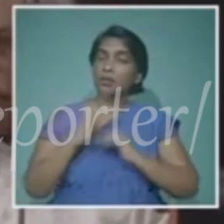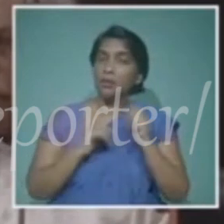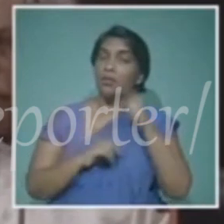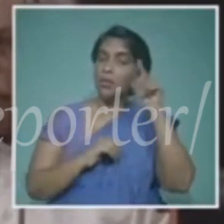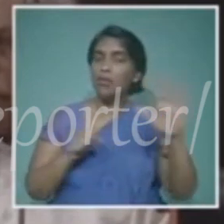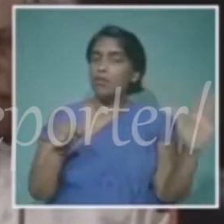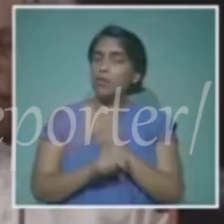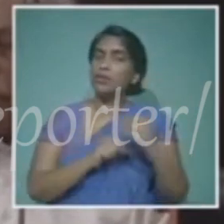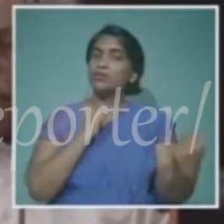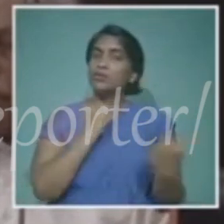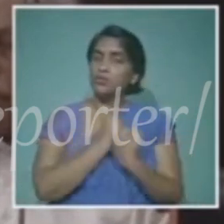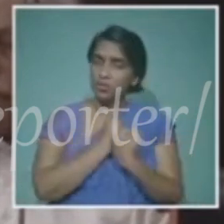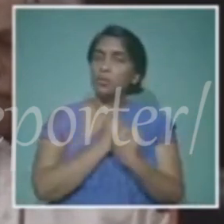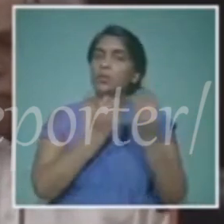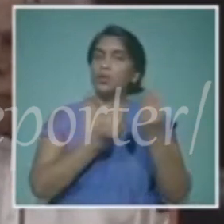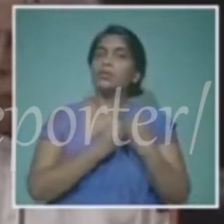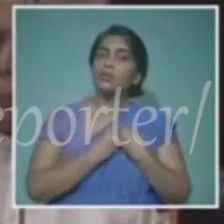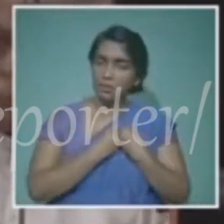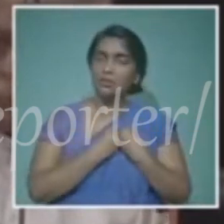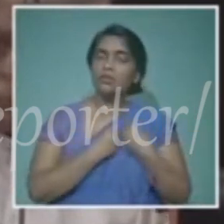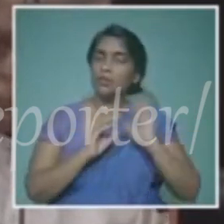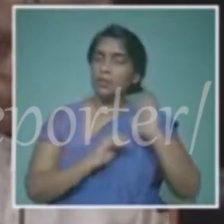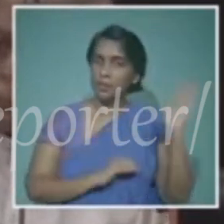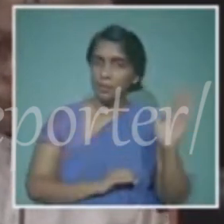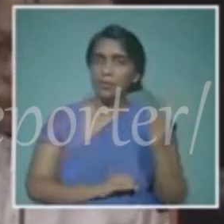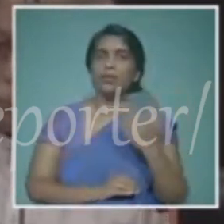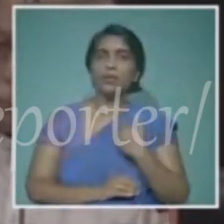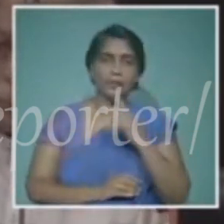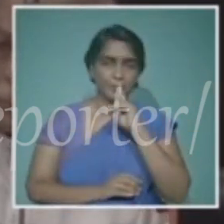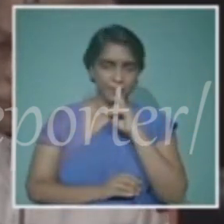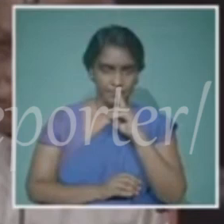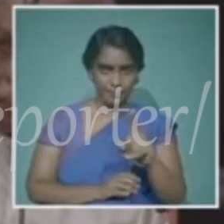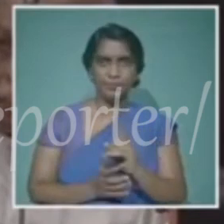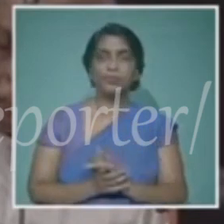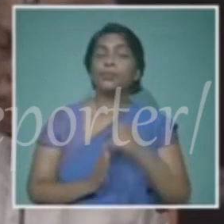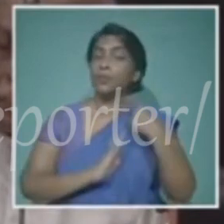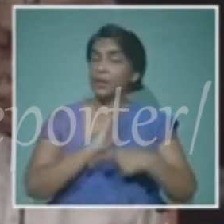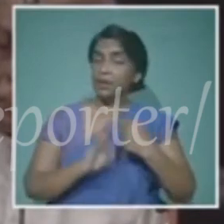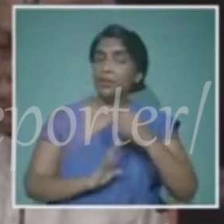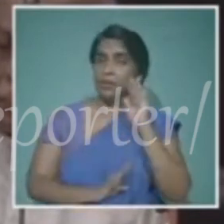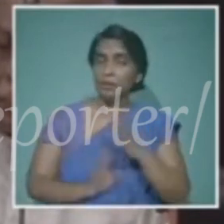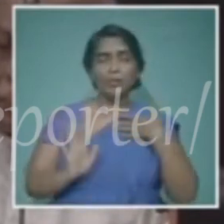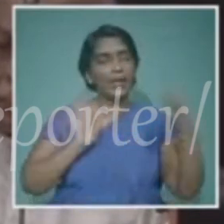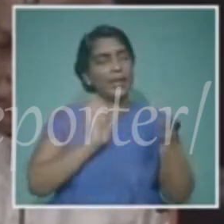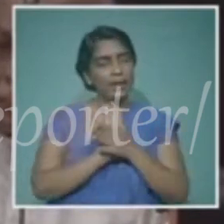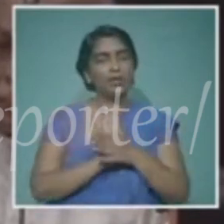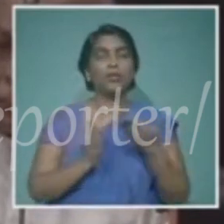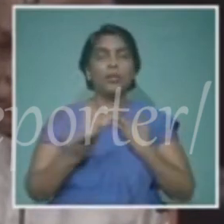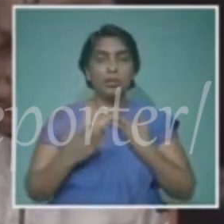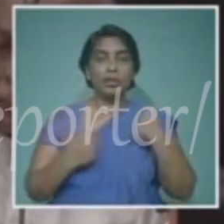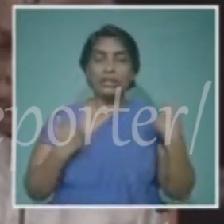ඔබේ උපරිම දායකත්වය ලබා දෙන ලෙස මම ඔබ සැමටම ආරාධනා කරනවා. රට වෙනුවෙන් එකට එක් වී අපි